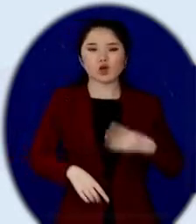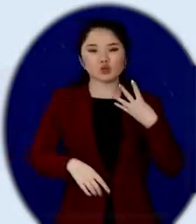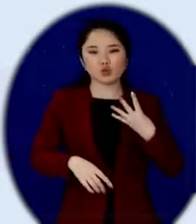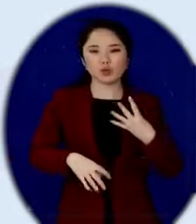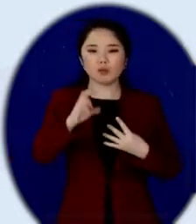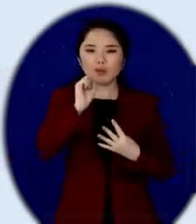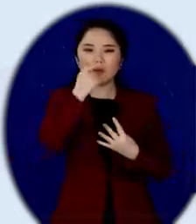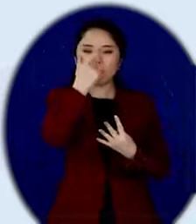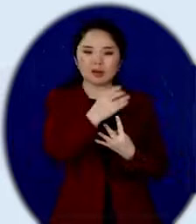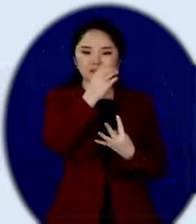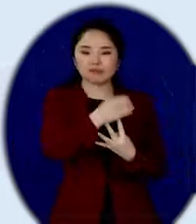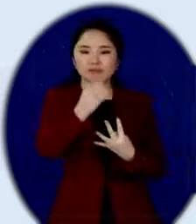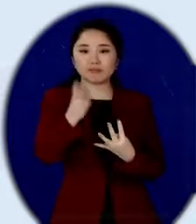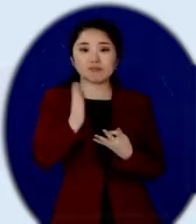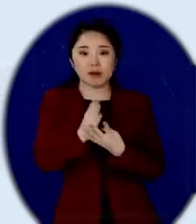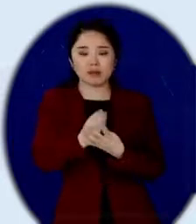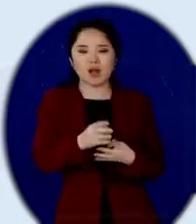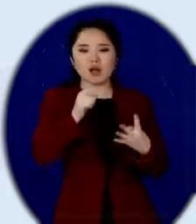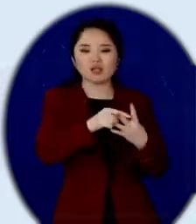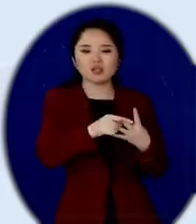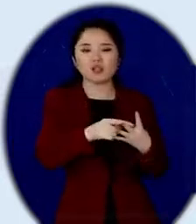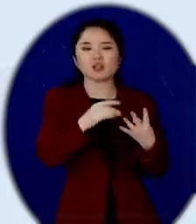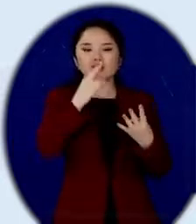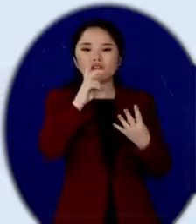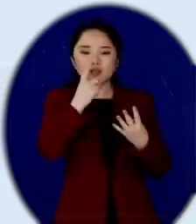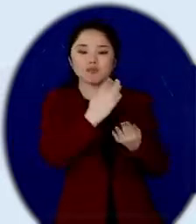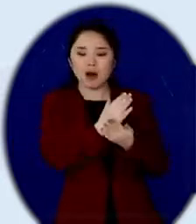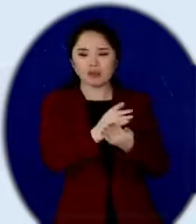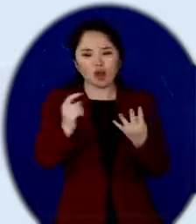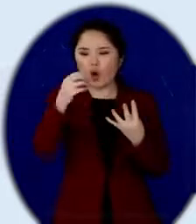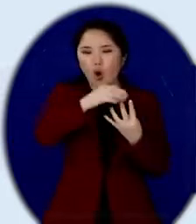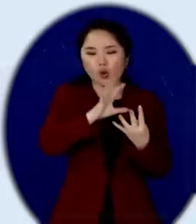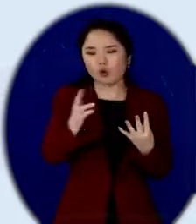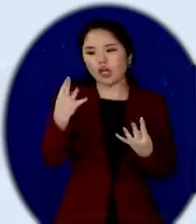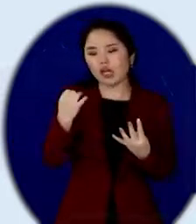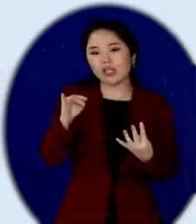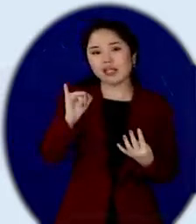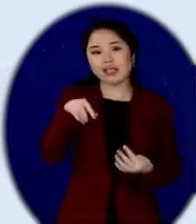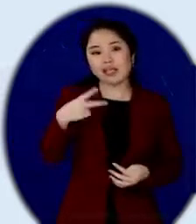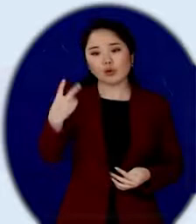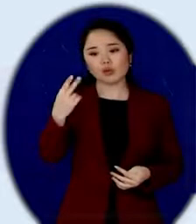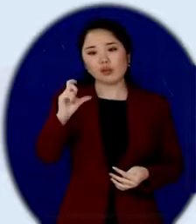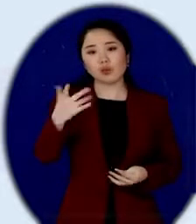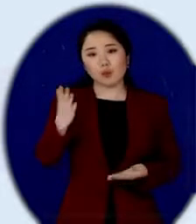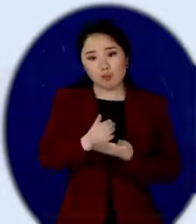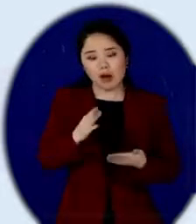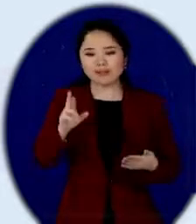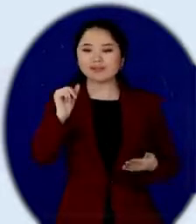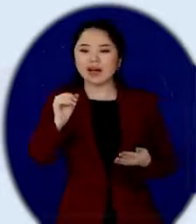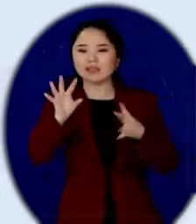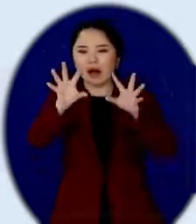багц цэцэг, багцад ороогүй бас хэдэн цэцэг үлдсэн байна. За, үүнийг хэрхэн бичиглэл болгох